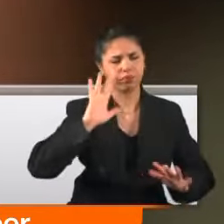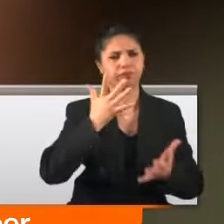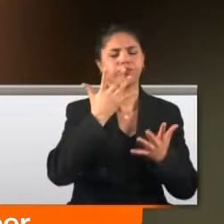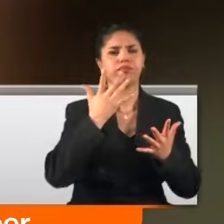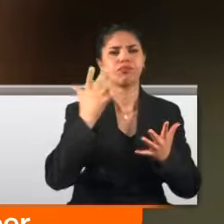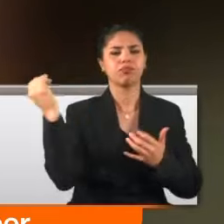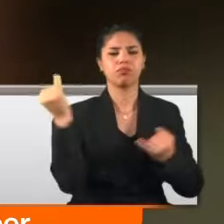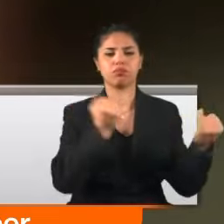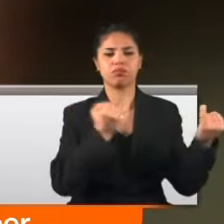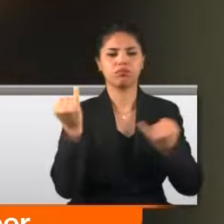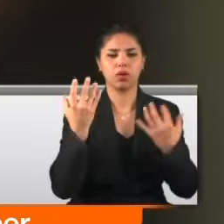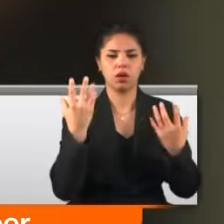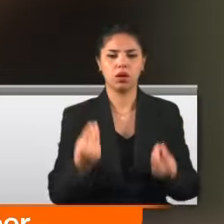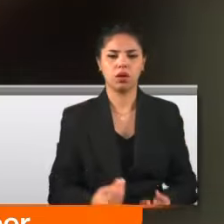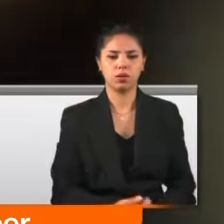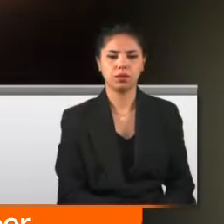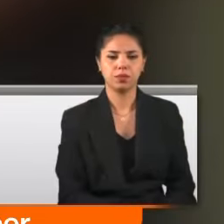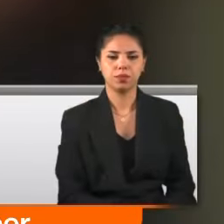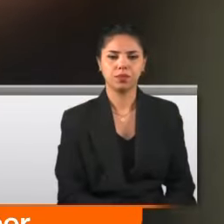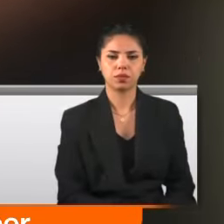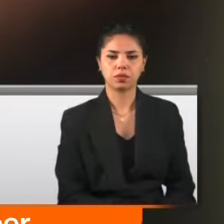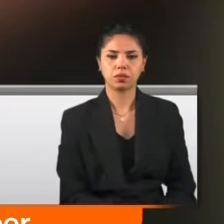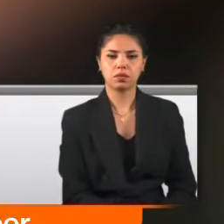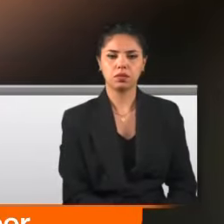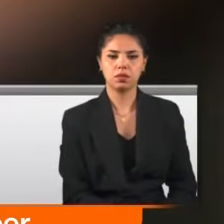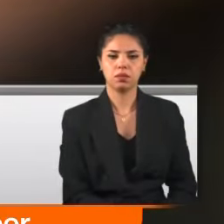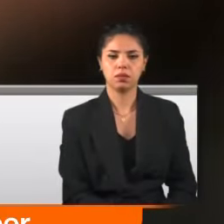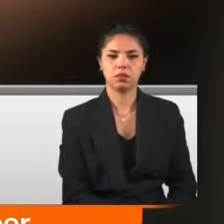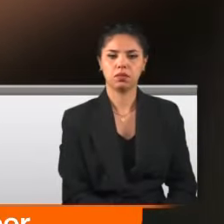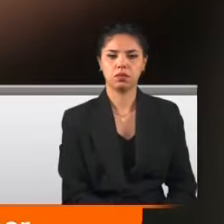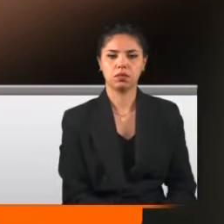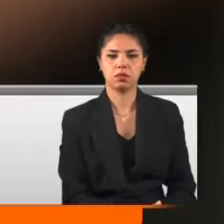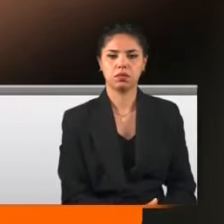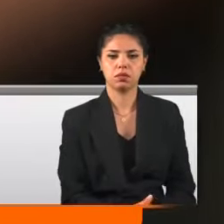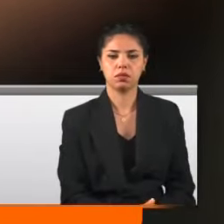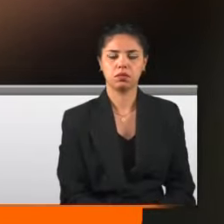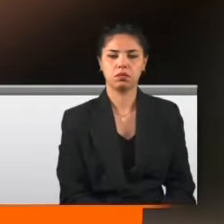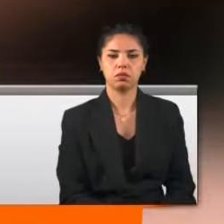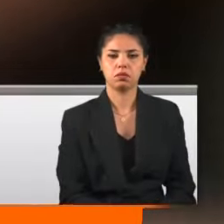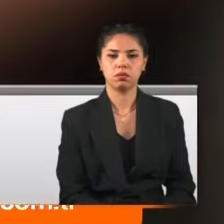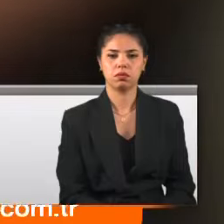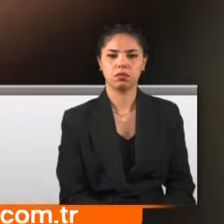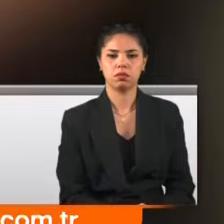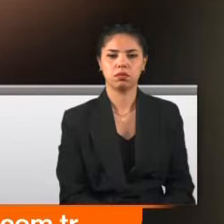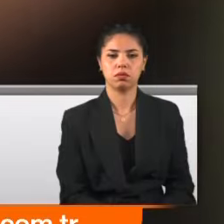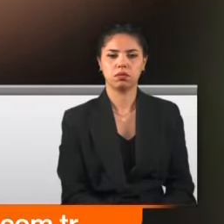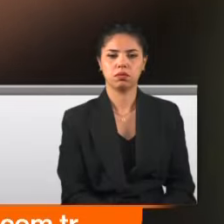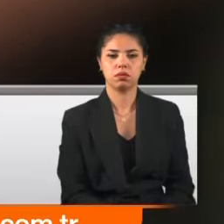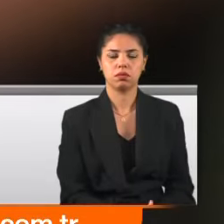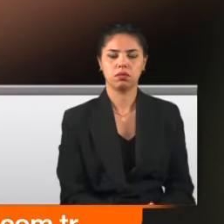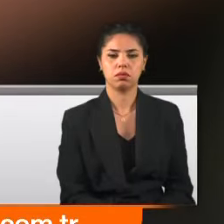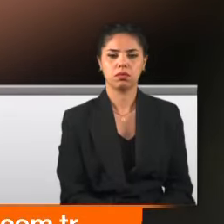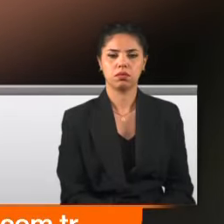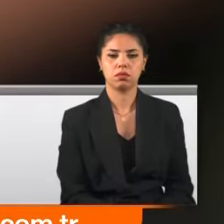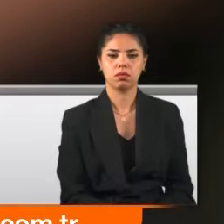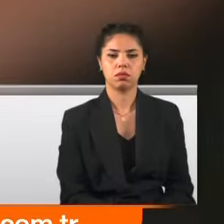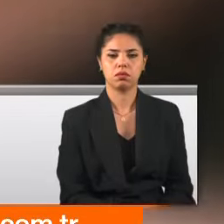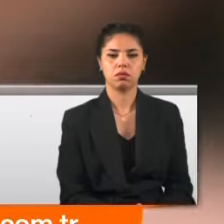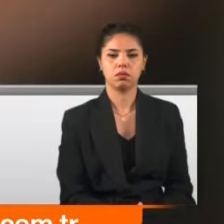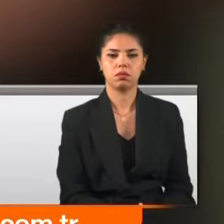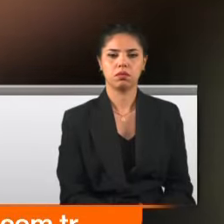Aynı şekilde saldırdı. Benim kızım 1.75 boyunda. Ve bu telefon için can hıraç bir şekilde sol bacağıma